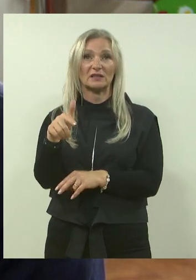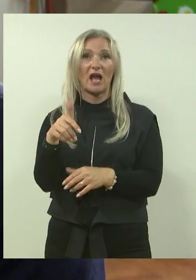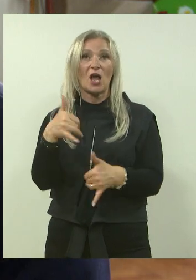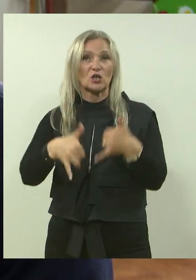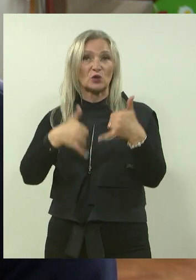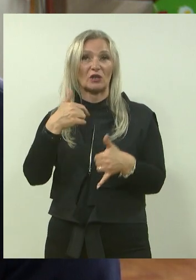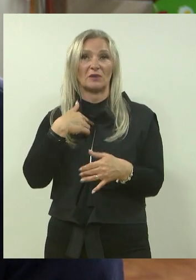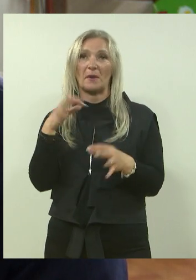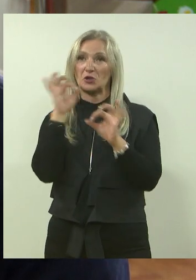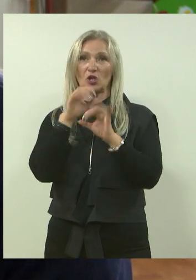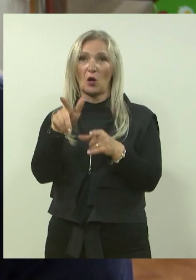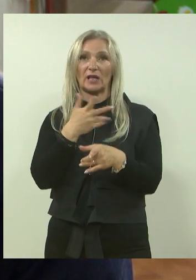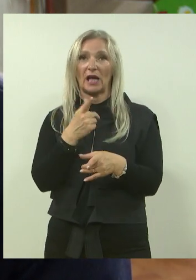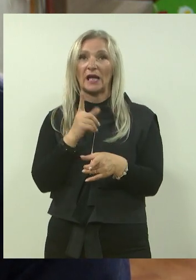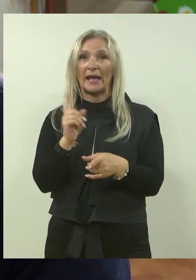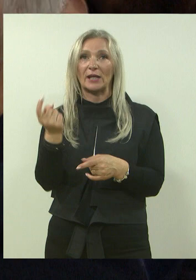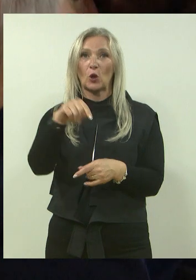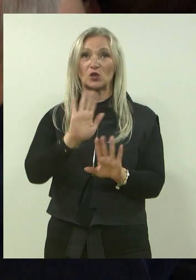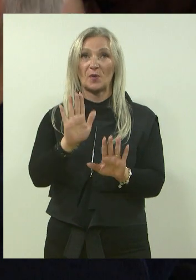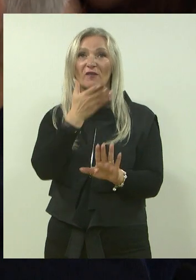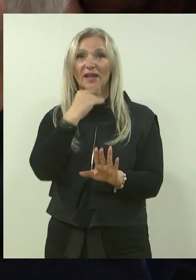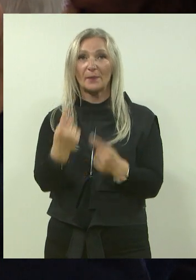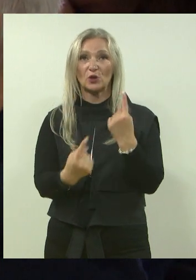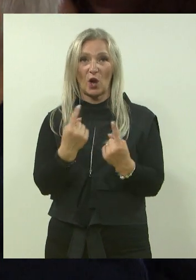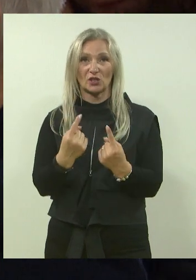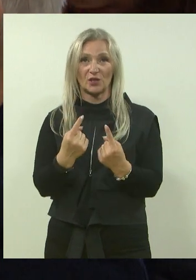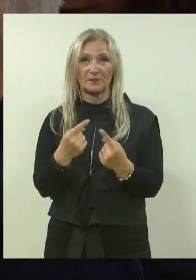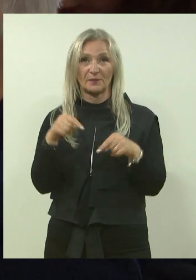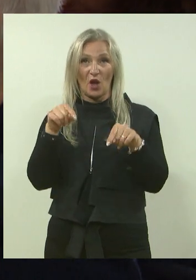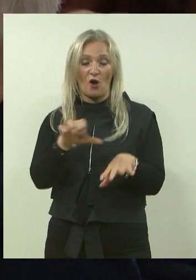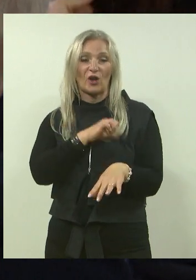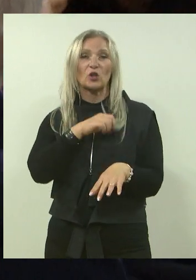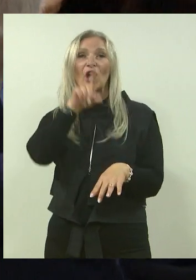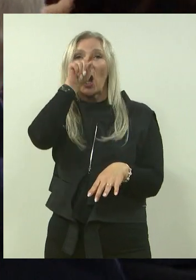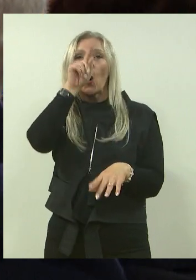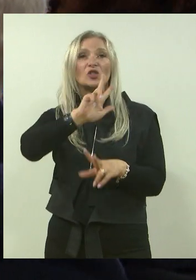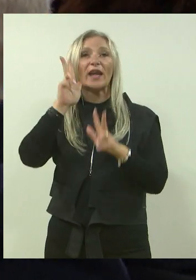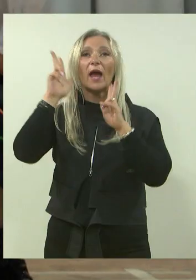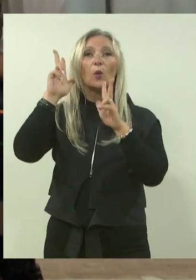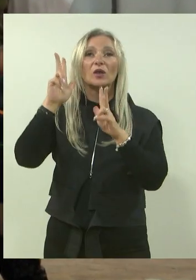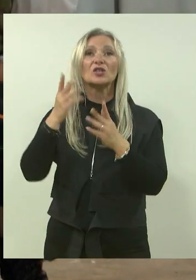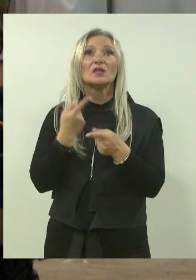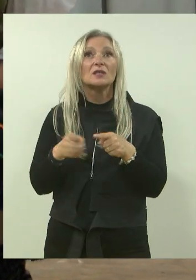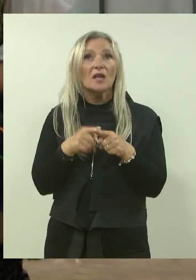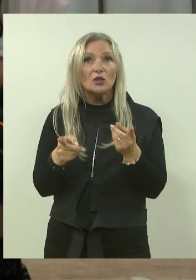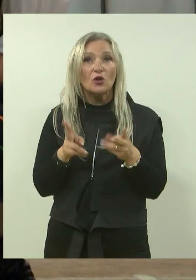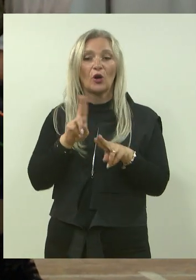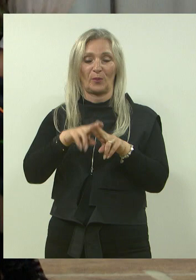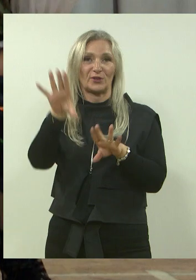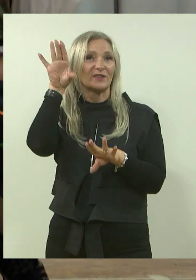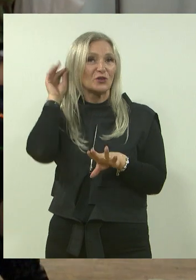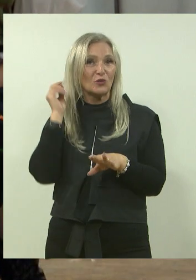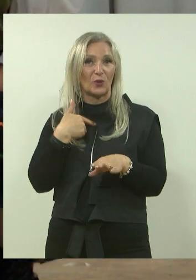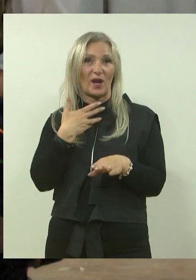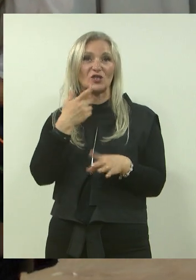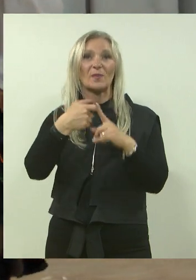nam žao da propustimo ovako jedan lijepi događaj. Ove godine kokoši ne kukuričaju, a zašto, budete čuli u